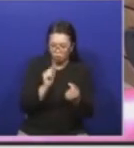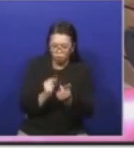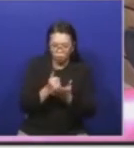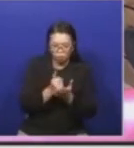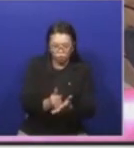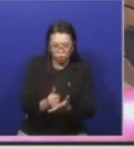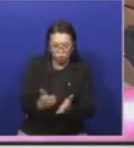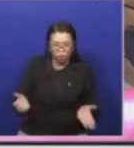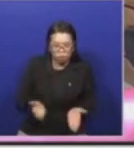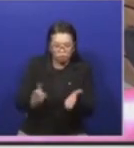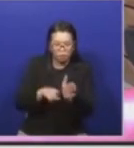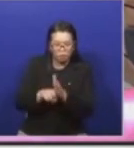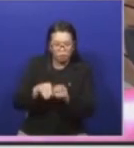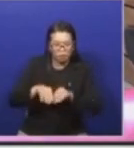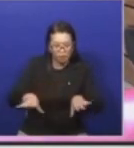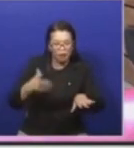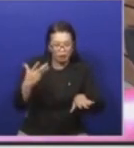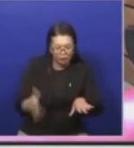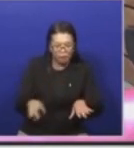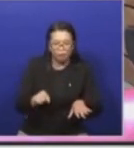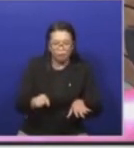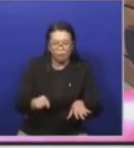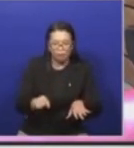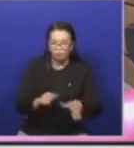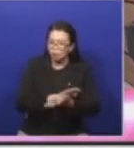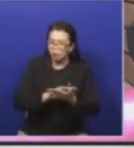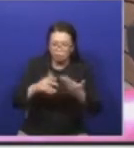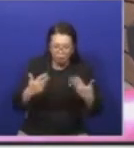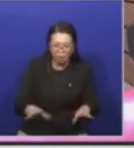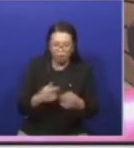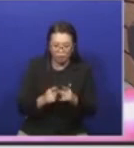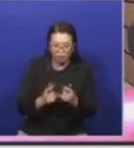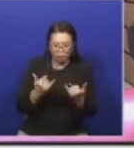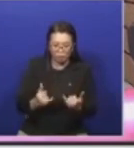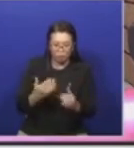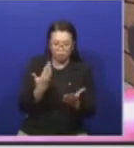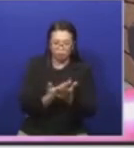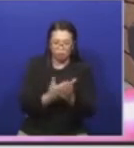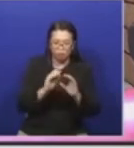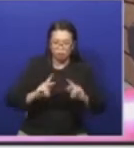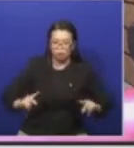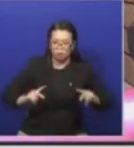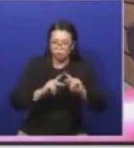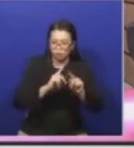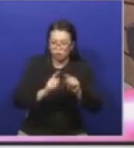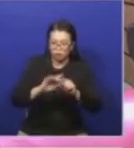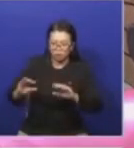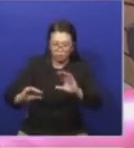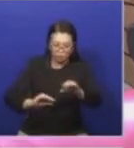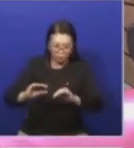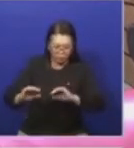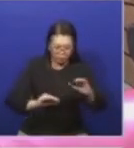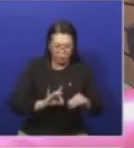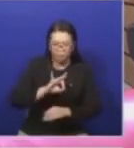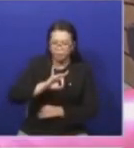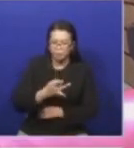ทแล้ววันนี้เรากำลังจะโอนงบกลางโอนงบประมาณจากหน่วยรับเนี่ยไปยังงบกลางอีก 88,000 ล้านบาทถ